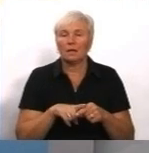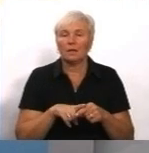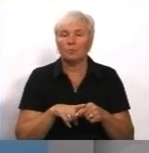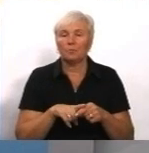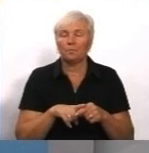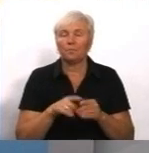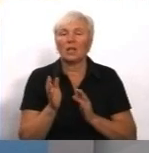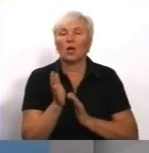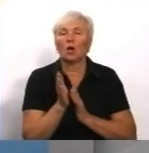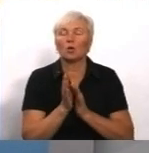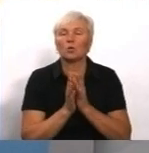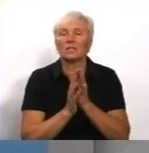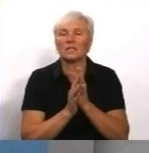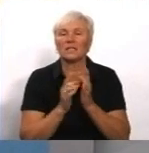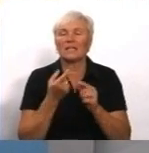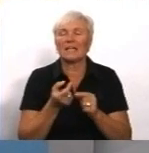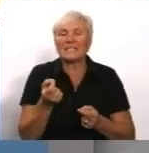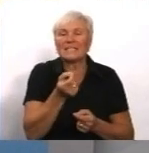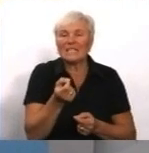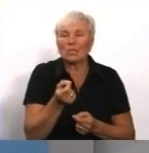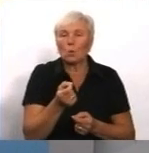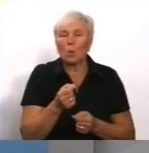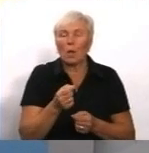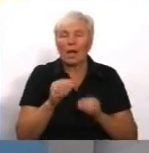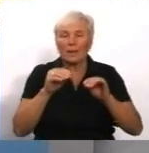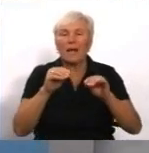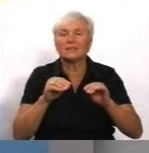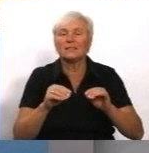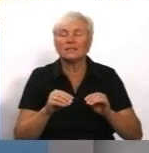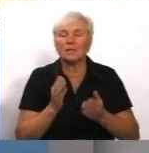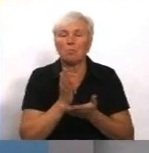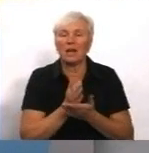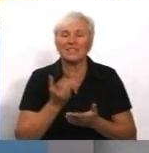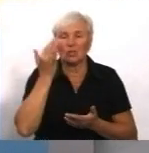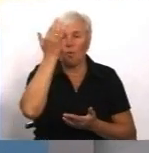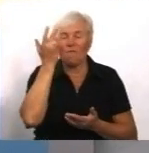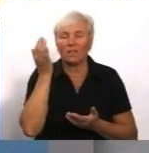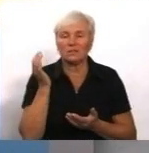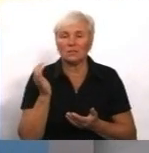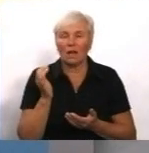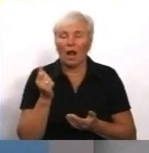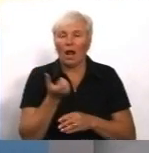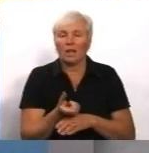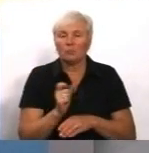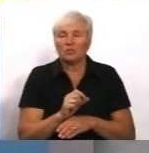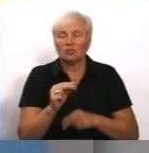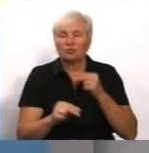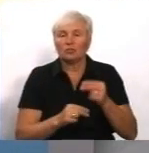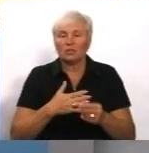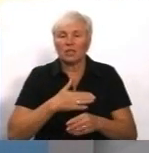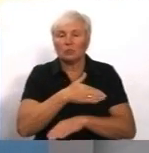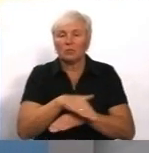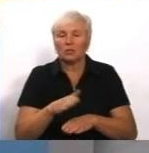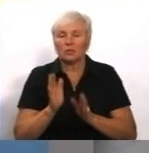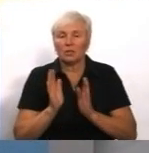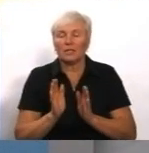рослинна продукція, це зерно, насіння мається на увазі. Але найбільше через нашу митницю проходить квітів,